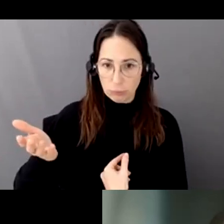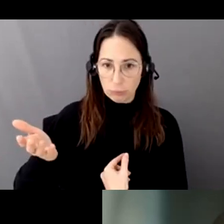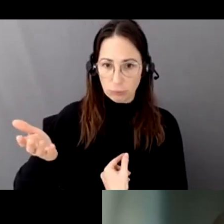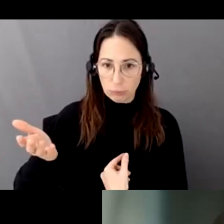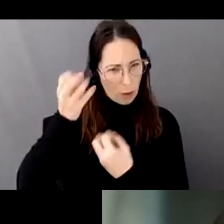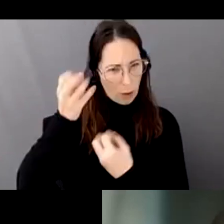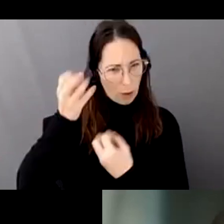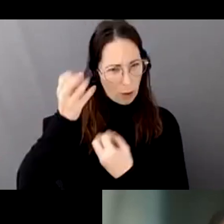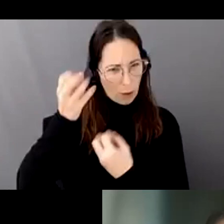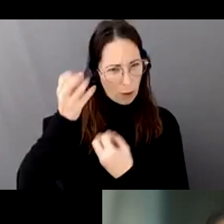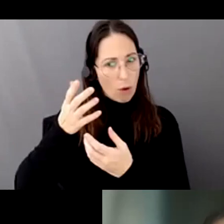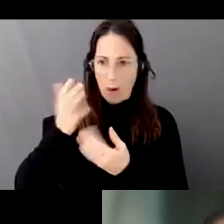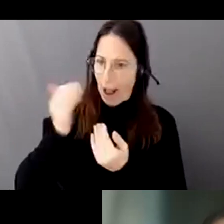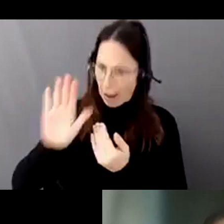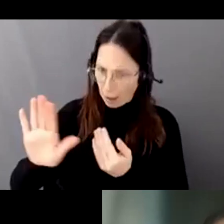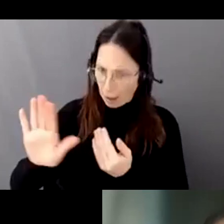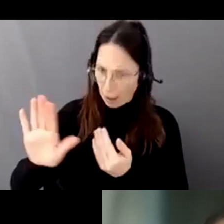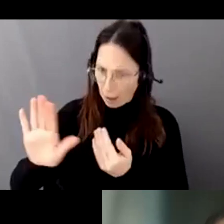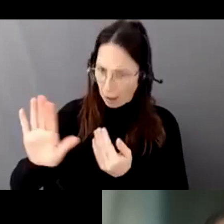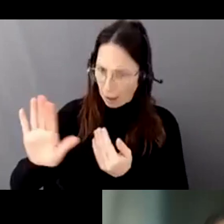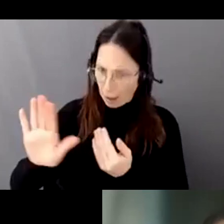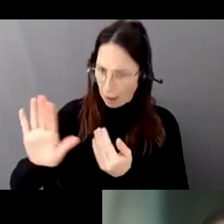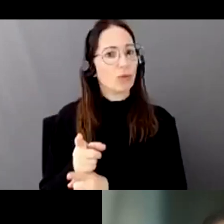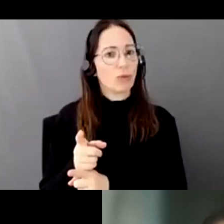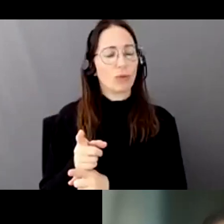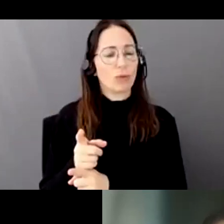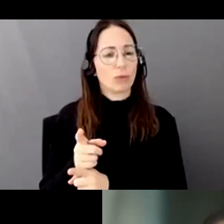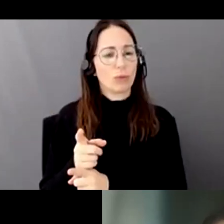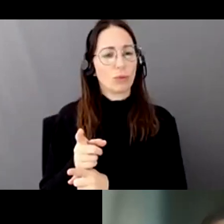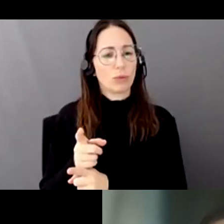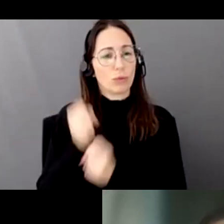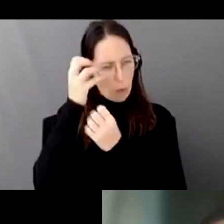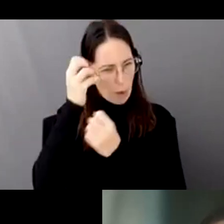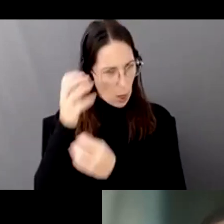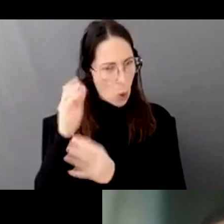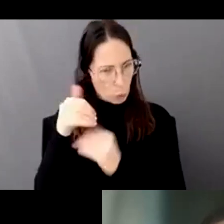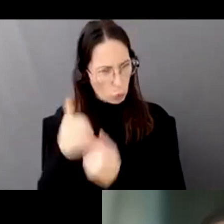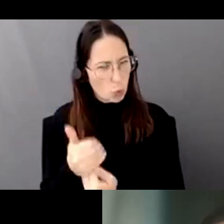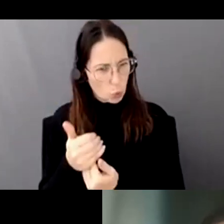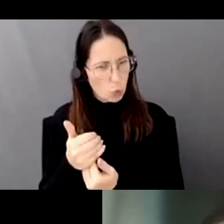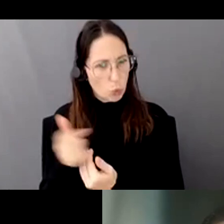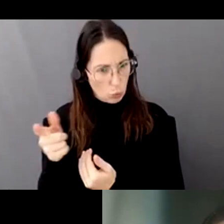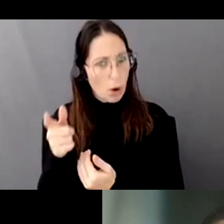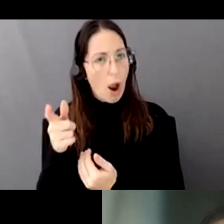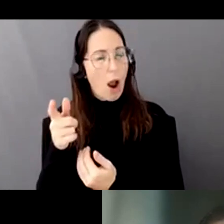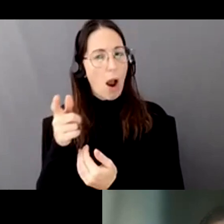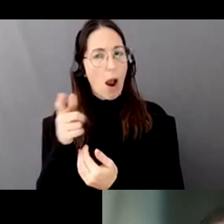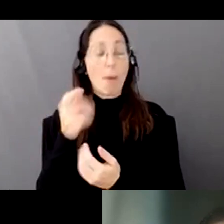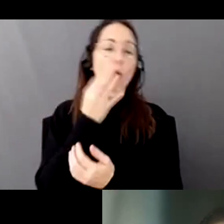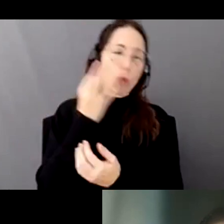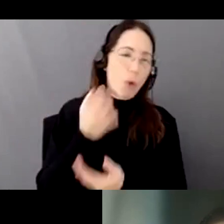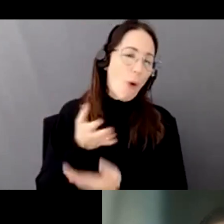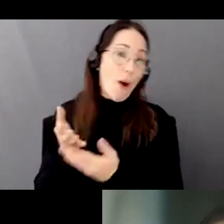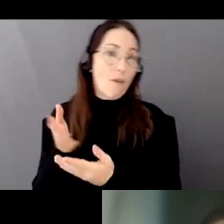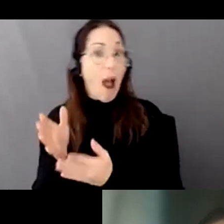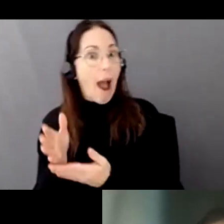sur leurs attentes, et que les informations reçues à travers nos cours leur